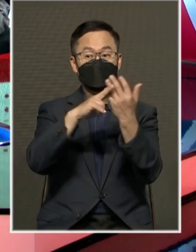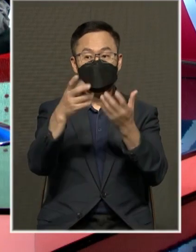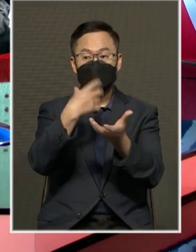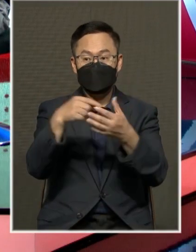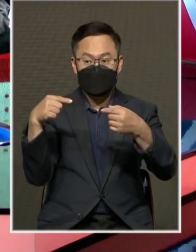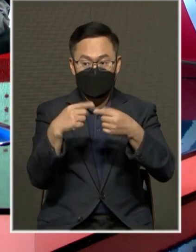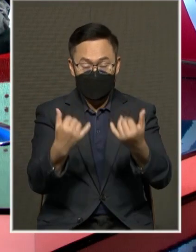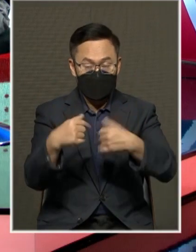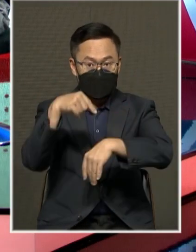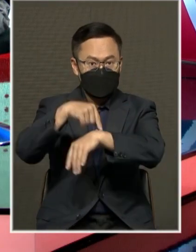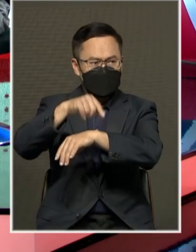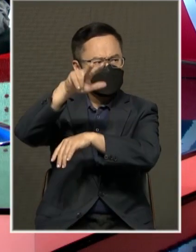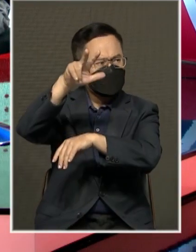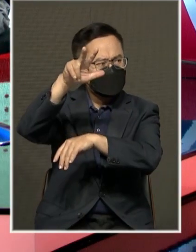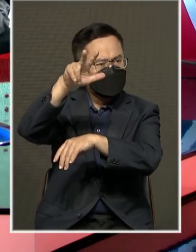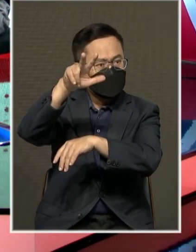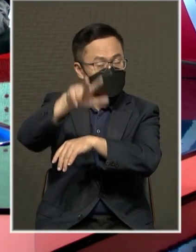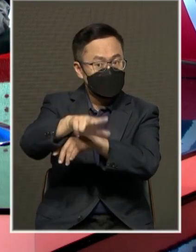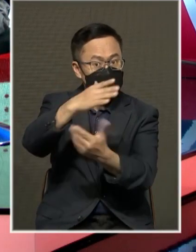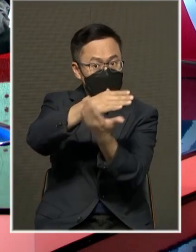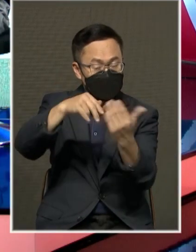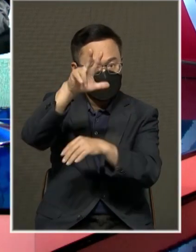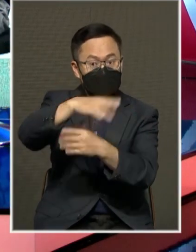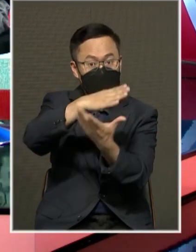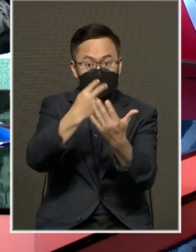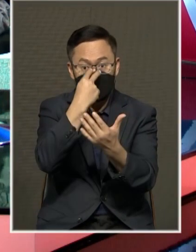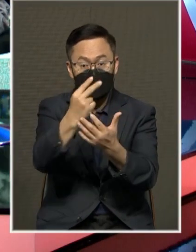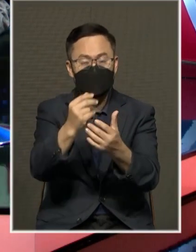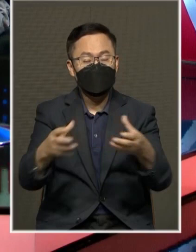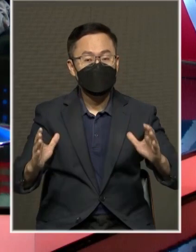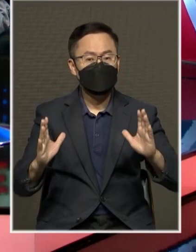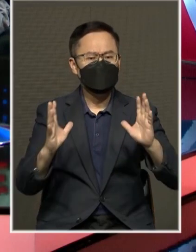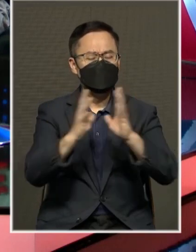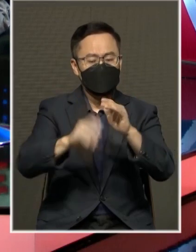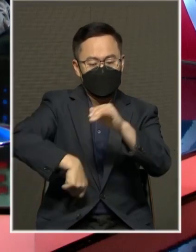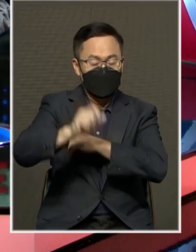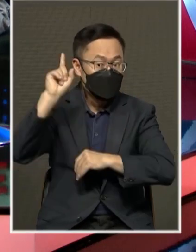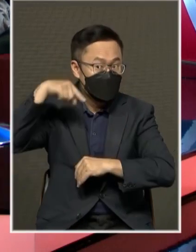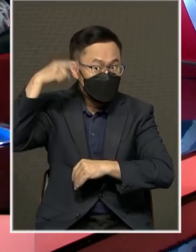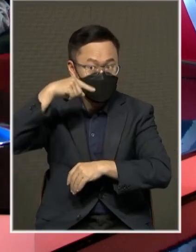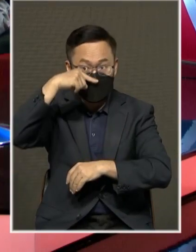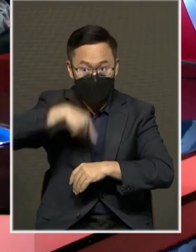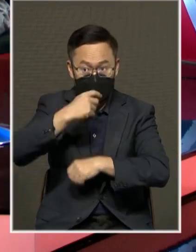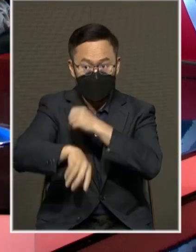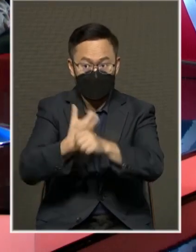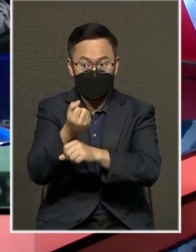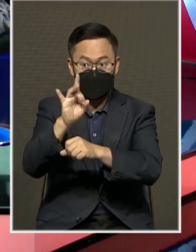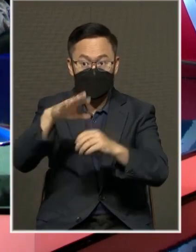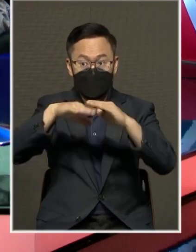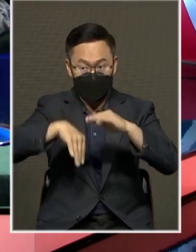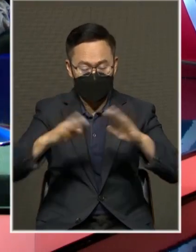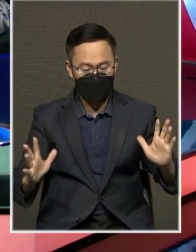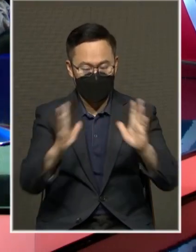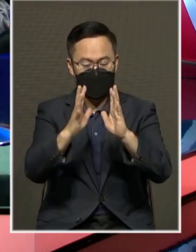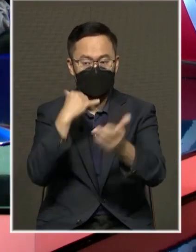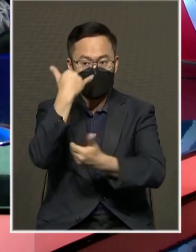วันนี้เดี๋ยว 5:30 นนะครับส่งใจเชียร์ทีมฟุตบอลหญิงทีมชาติไทยชุด U18 นะครับวันนี้เนี่ยเจอกับทีมชาติเวียดน